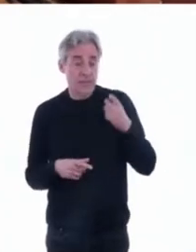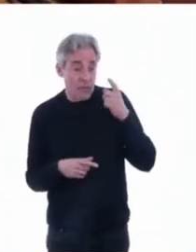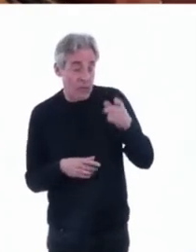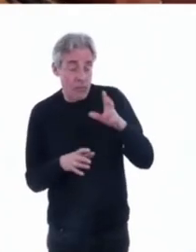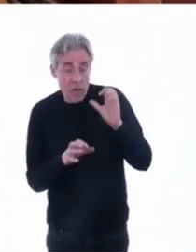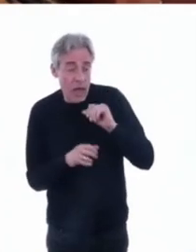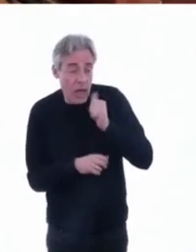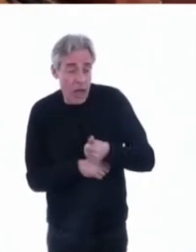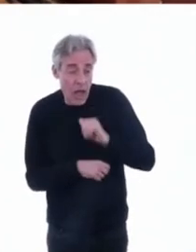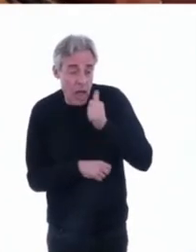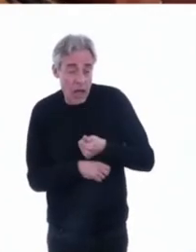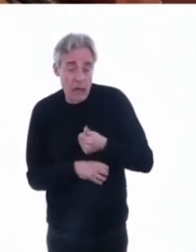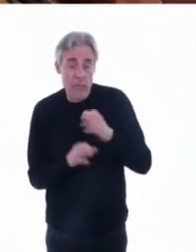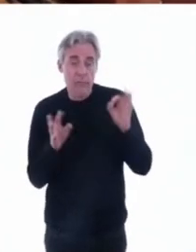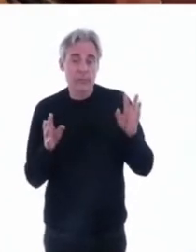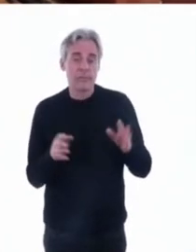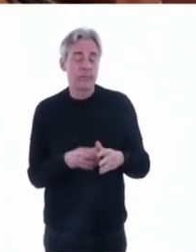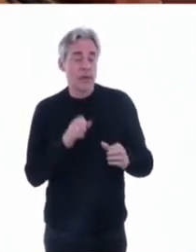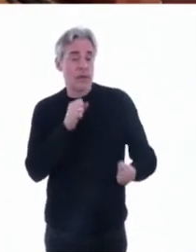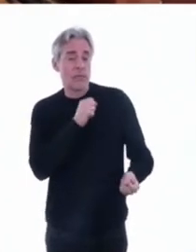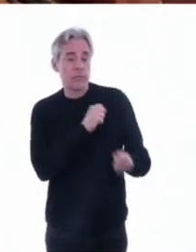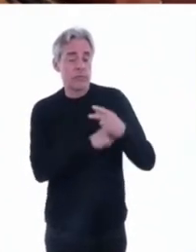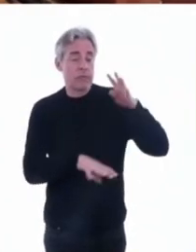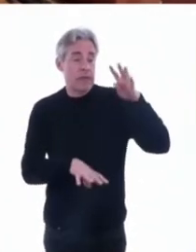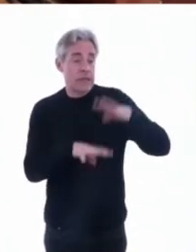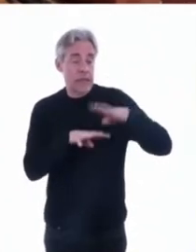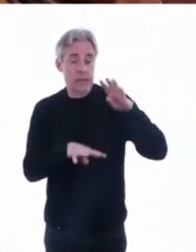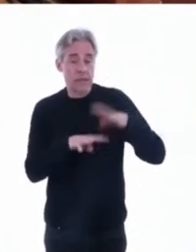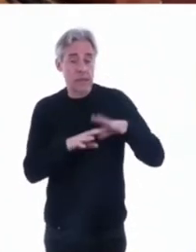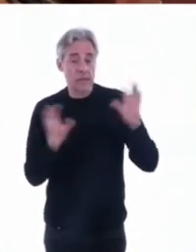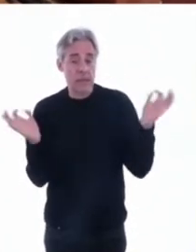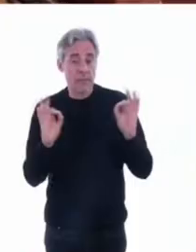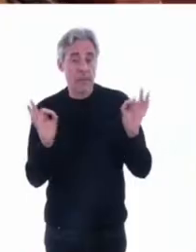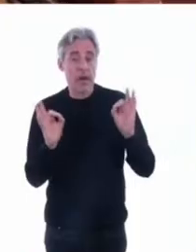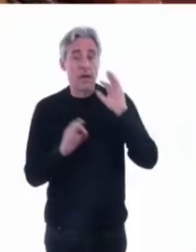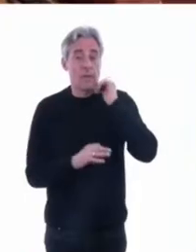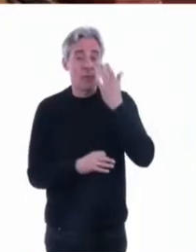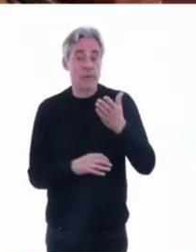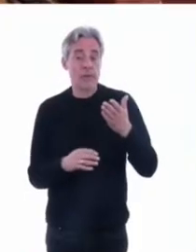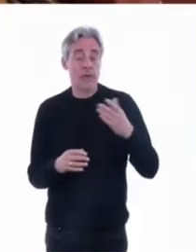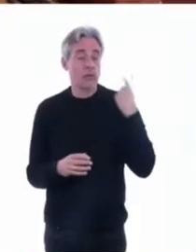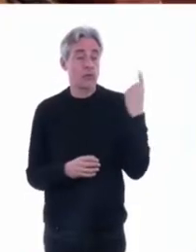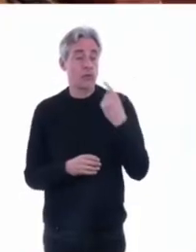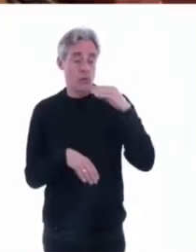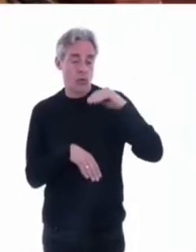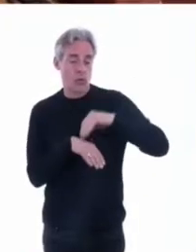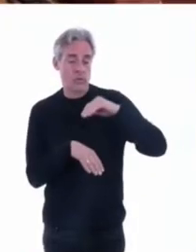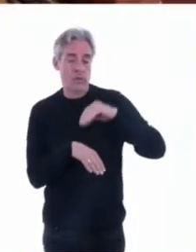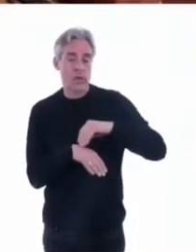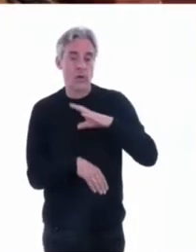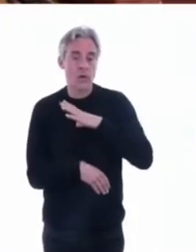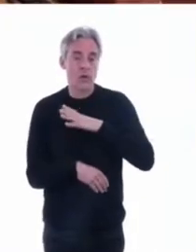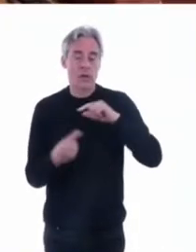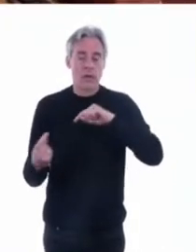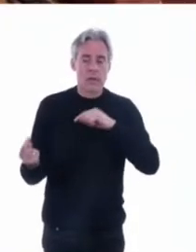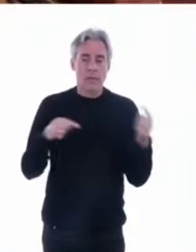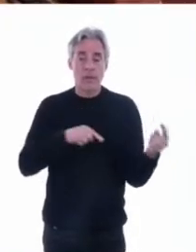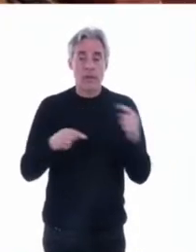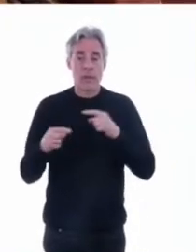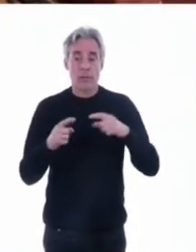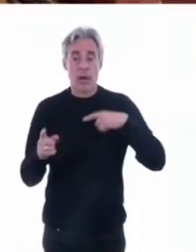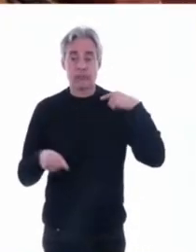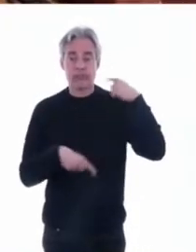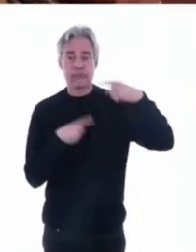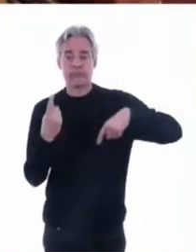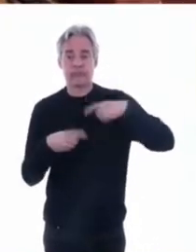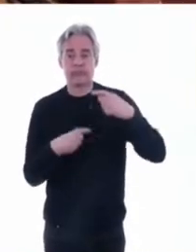en avant dans ce document la singularité des quartiers. C'est la raison pour laquelle, d'ailleurs, à chaque conseil, on a des débats sauvages et des